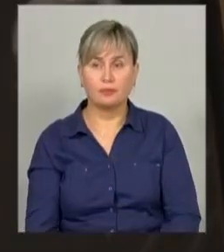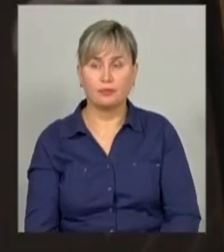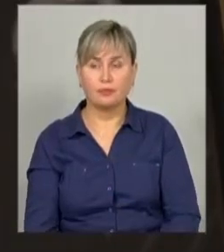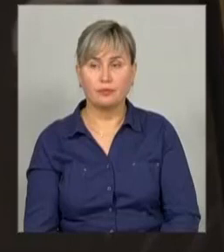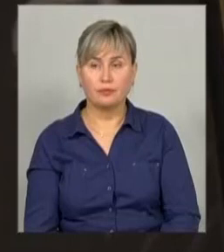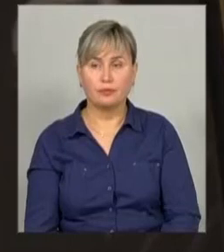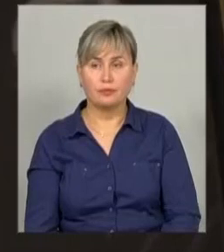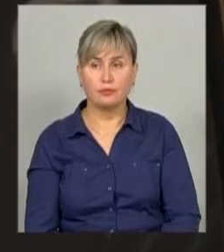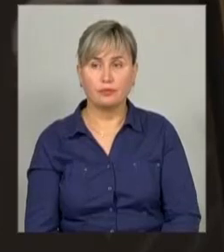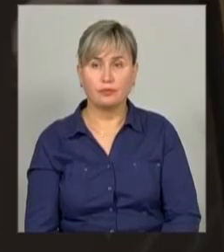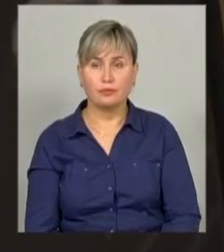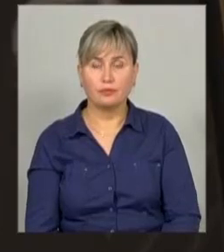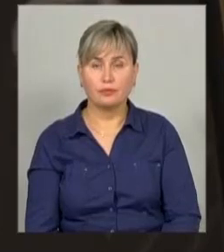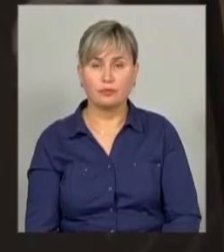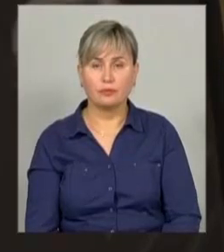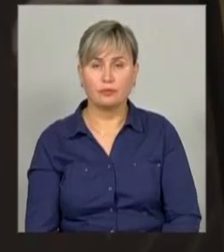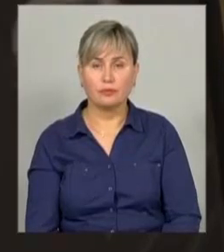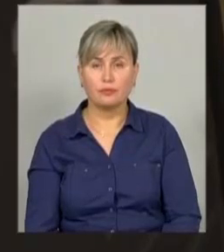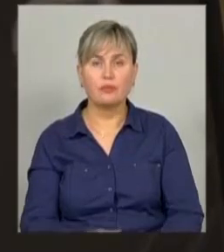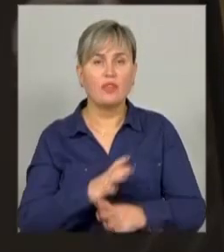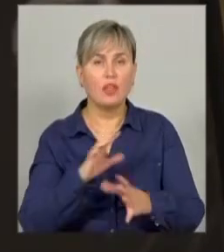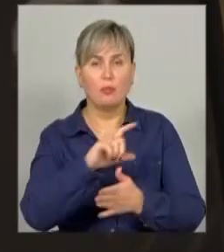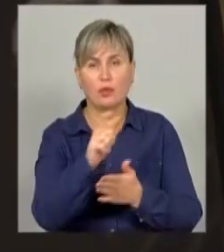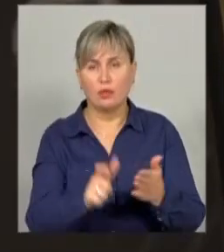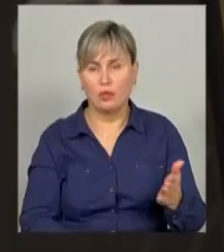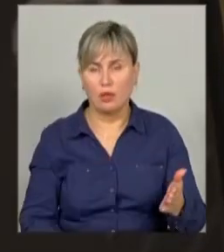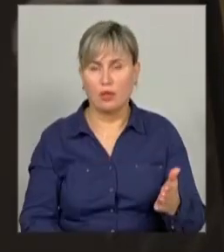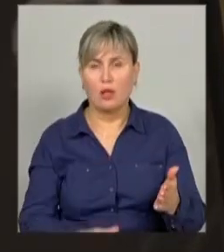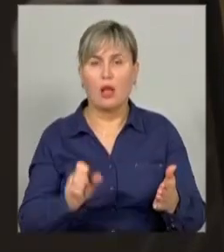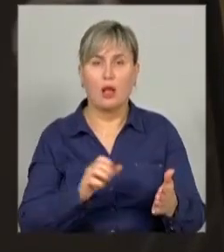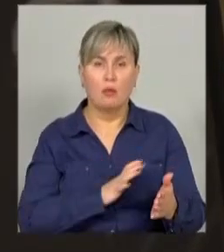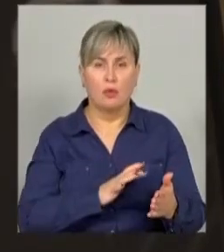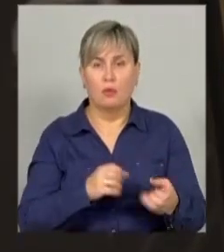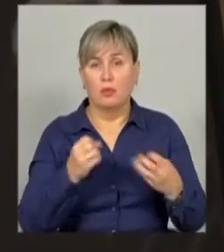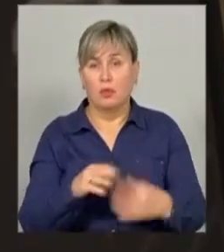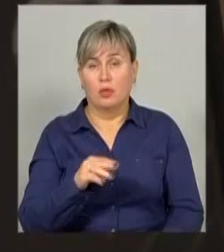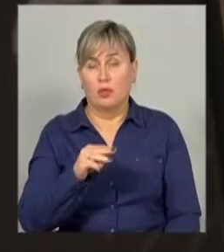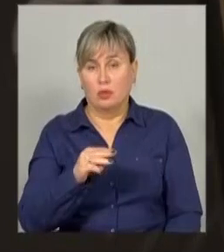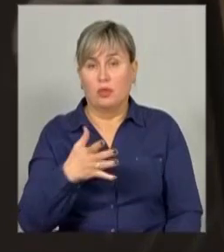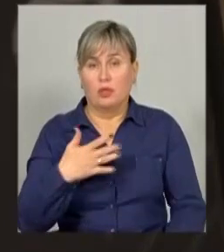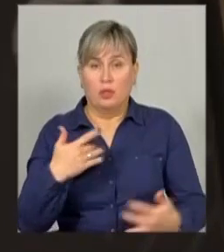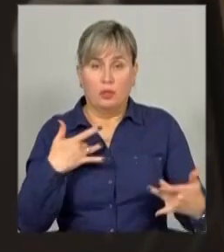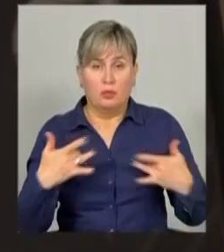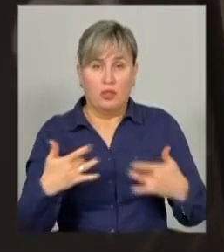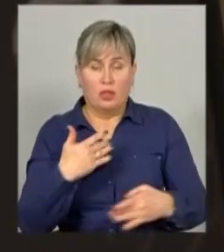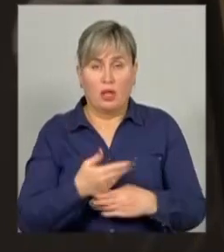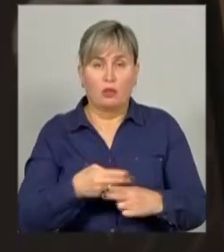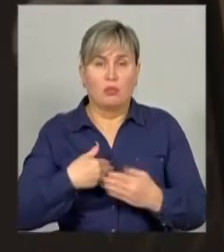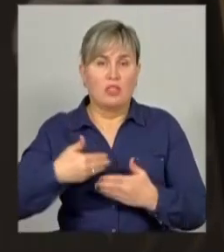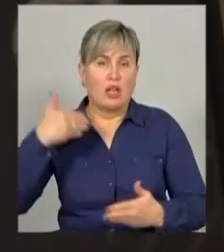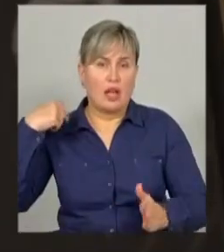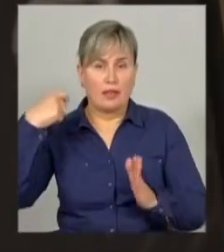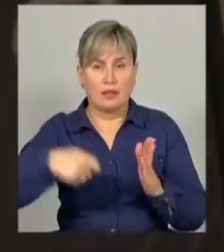а в качестве то есть не было текста а был только трейлер трейлер спектакля который мы сняли заранее